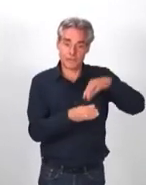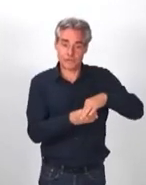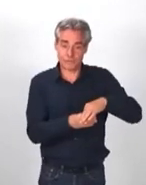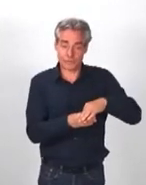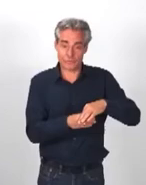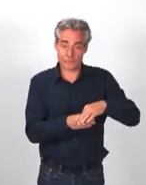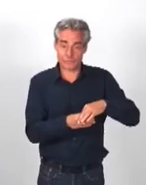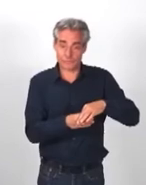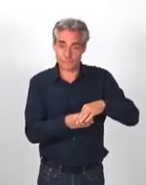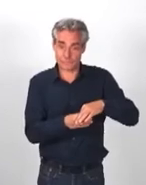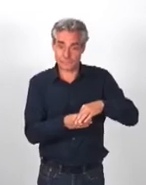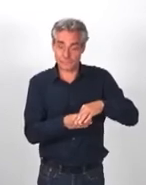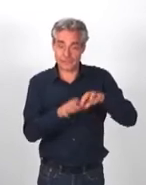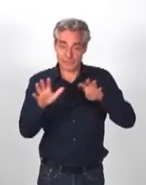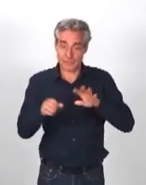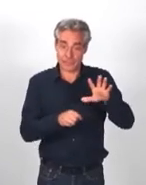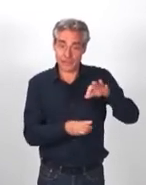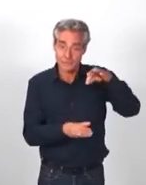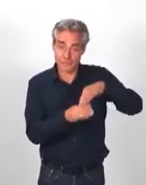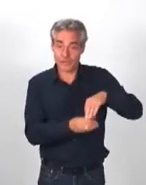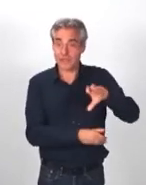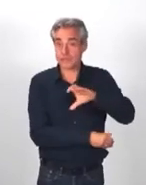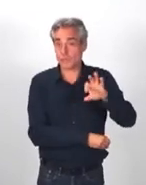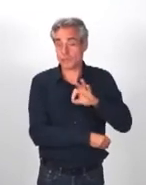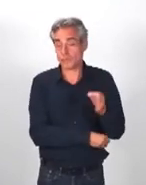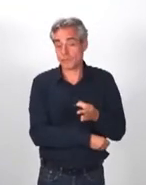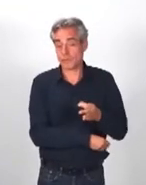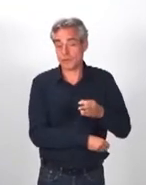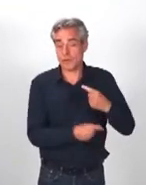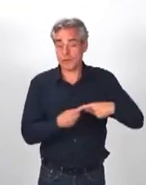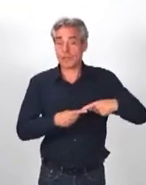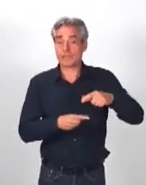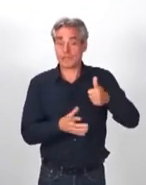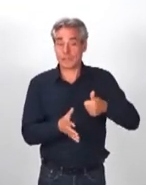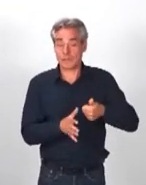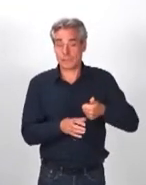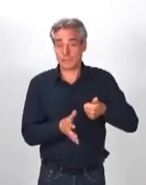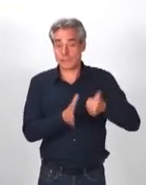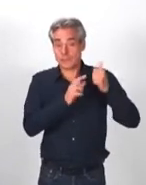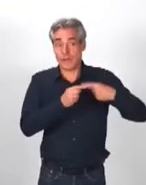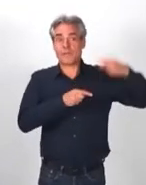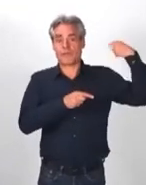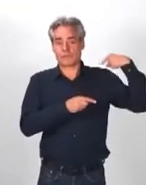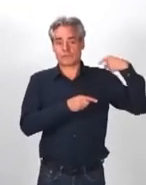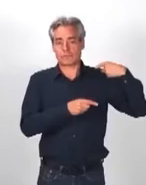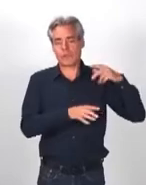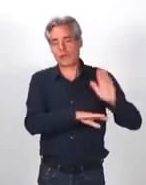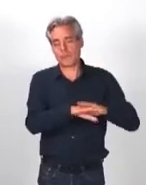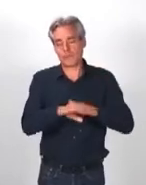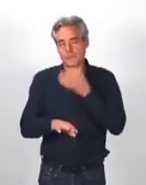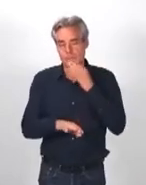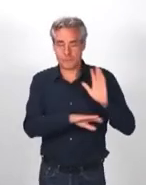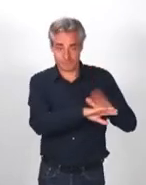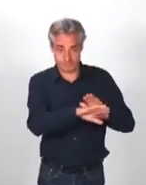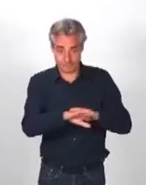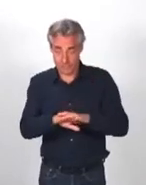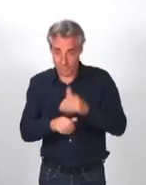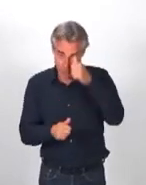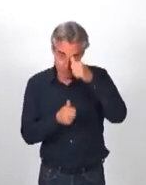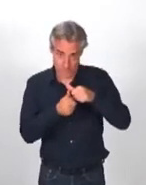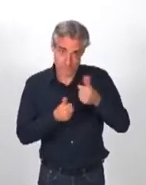maire, étaient votées à l'unanimité dans le mandat précédent. Voilà, je trouve que c'est important quand même de rappeler ces